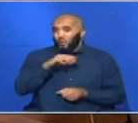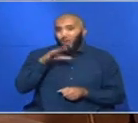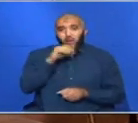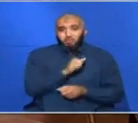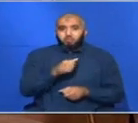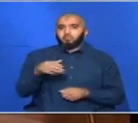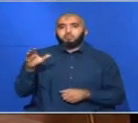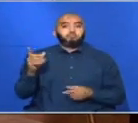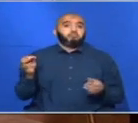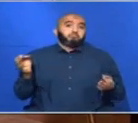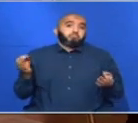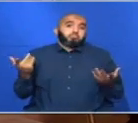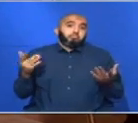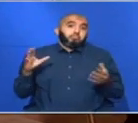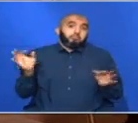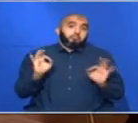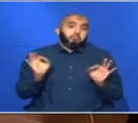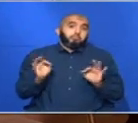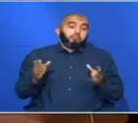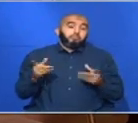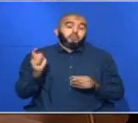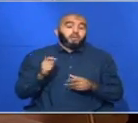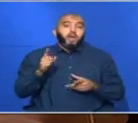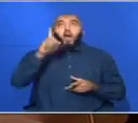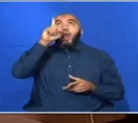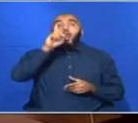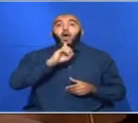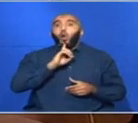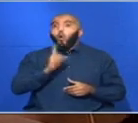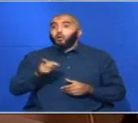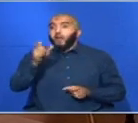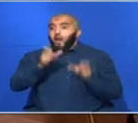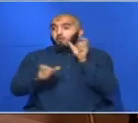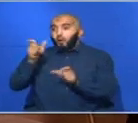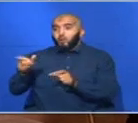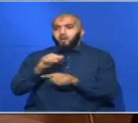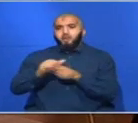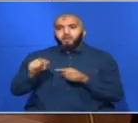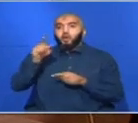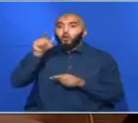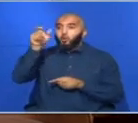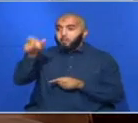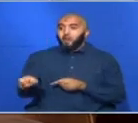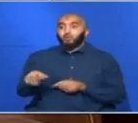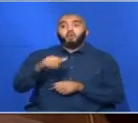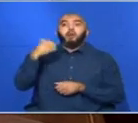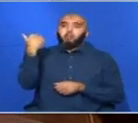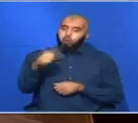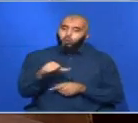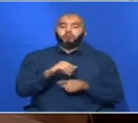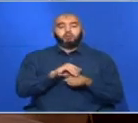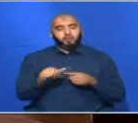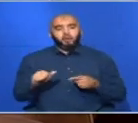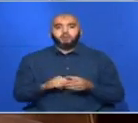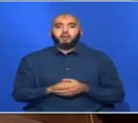لسوره طه قال له المولى عز وجل يقول سيدنا محمد طه ما انزلنا